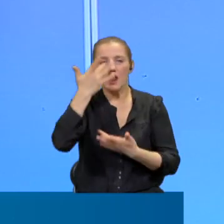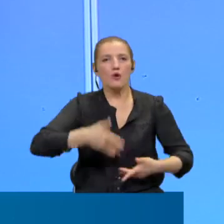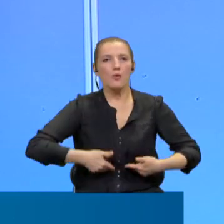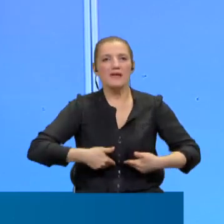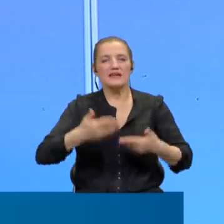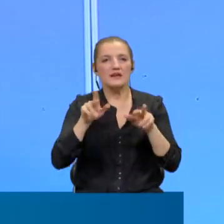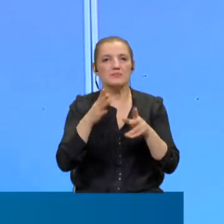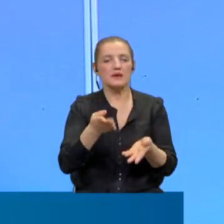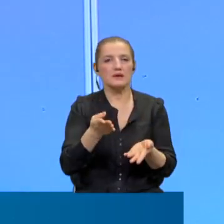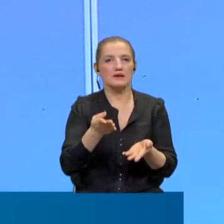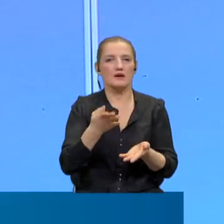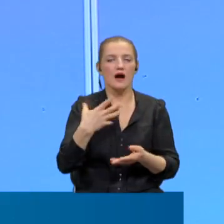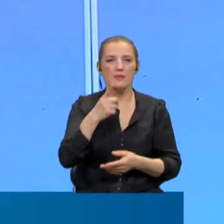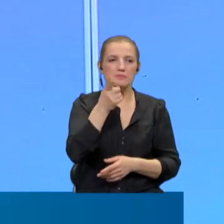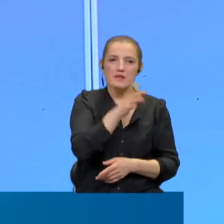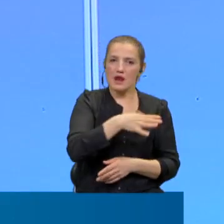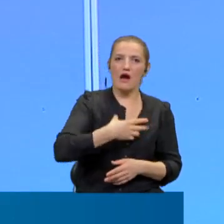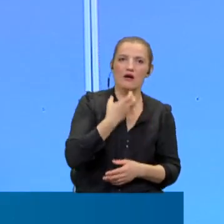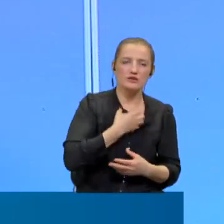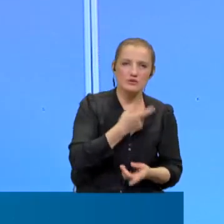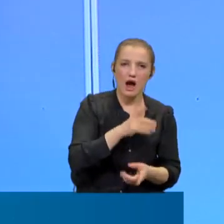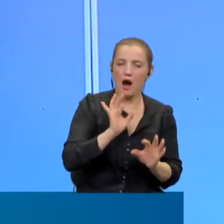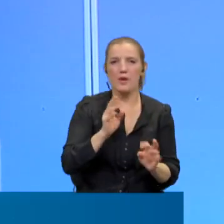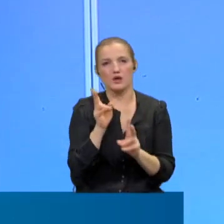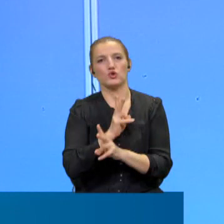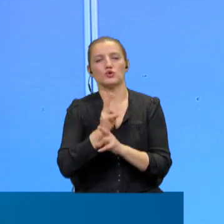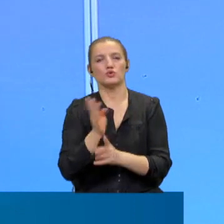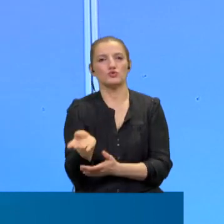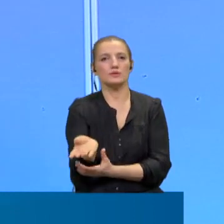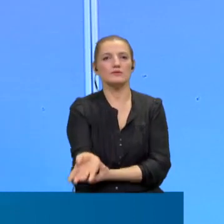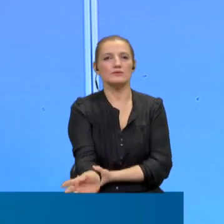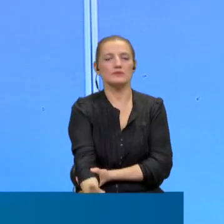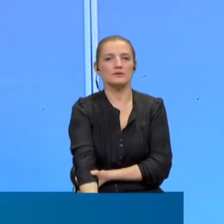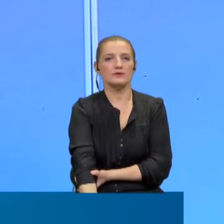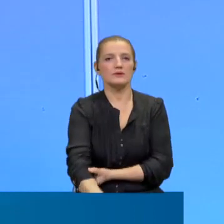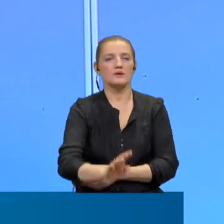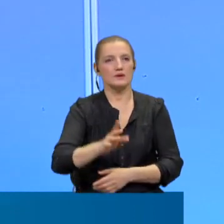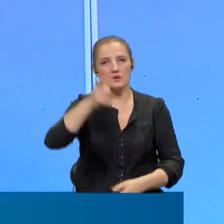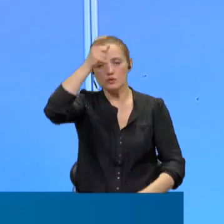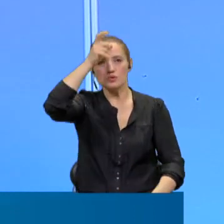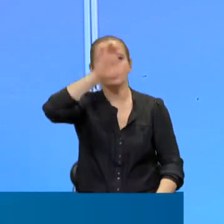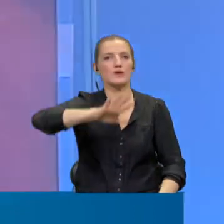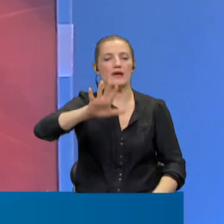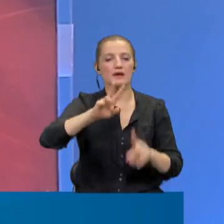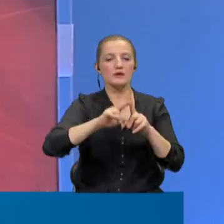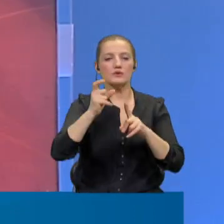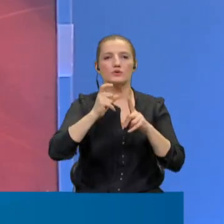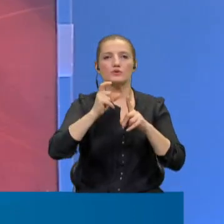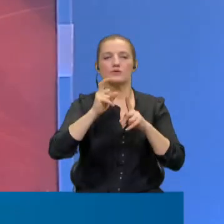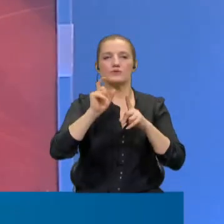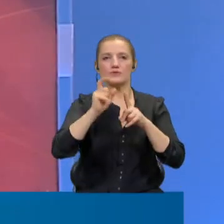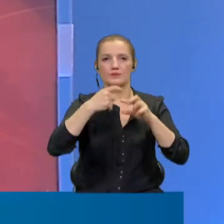şey de değildi bir tarafı trajedi ama gülüyoruz almayacaklar bize ülke bu devletin Nebahattin